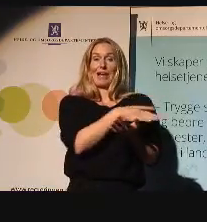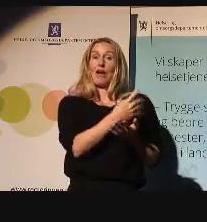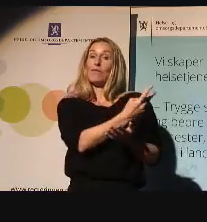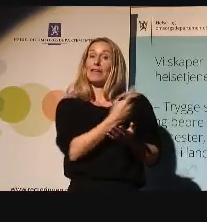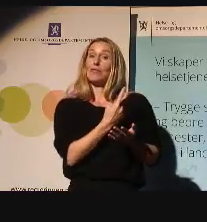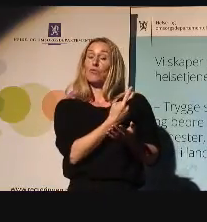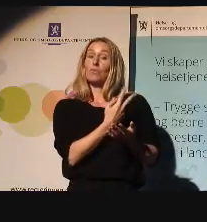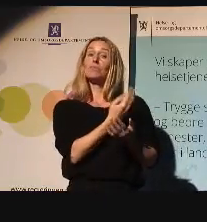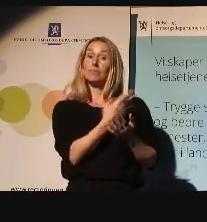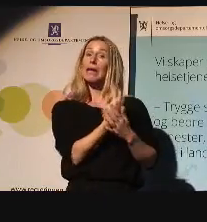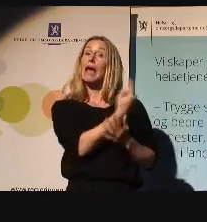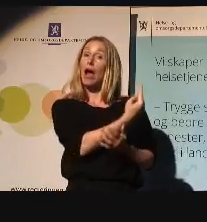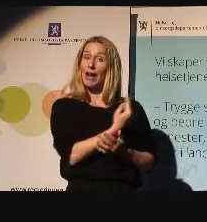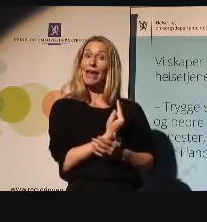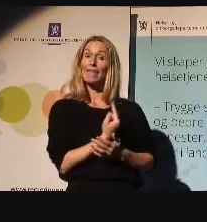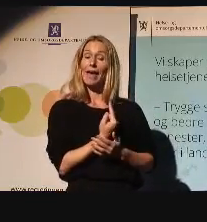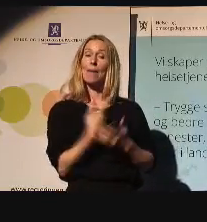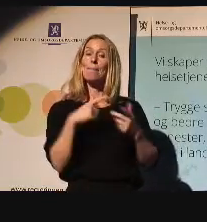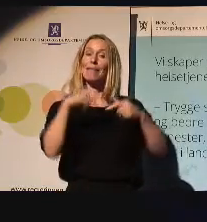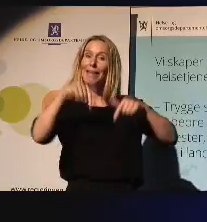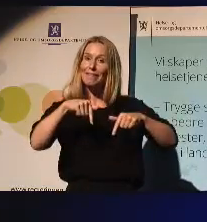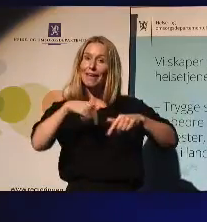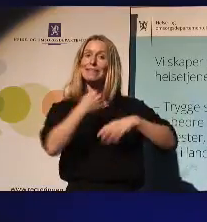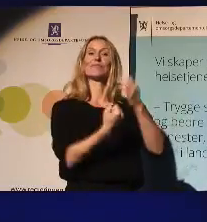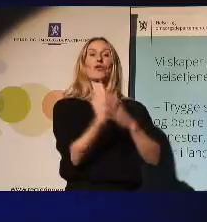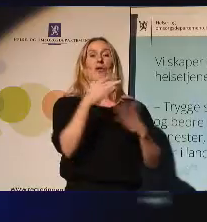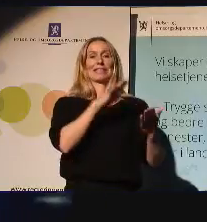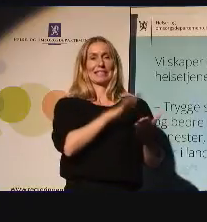alene. Men vi skal gjøre dette sammen.